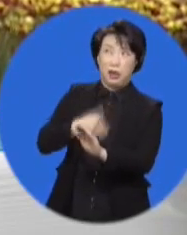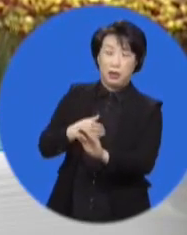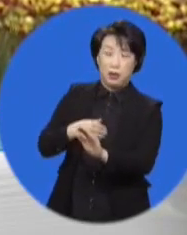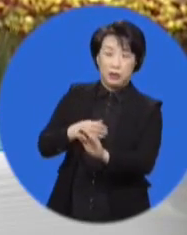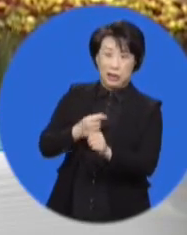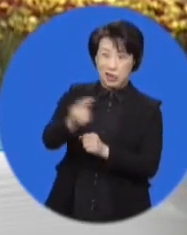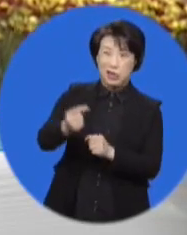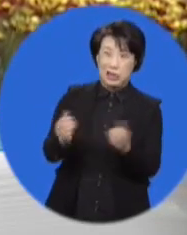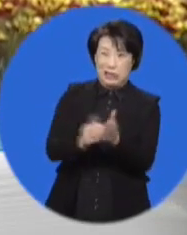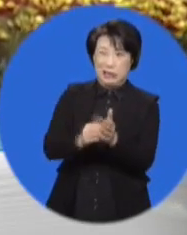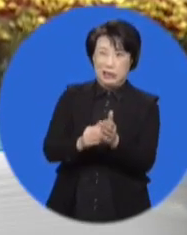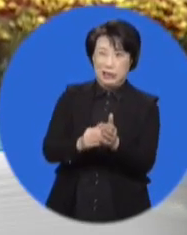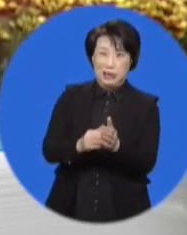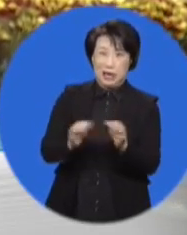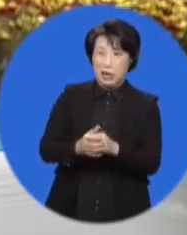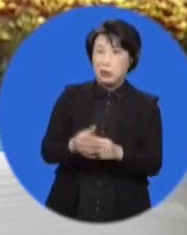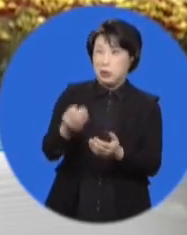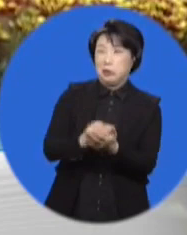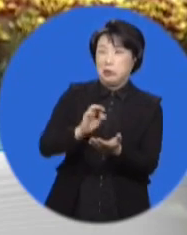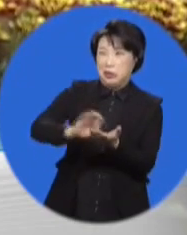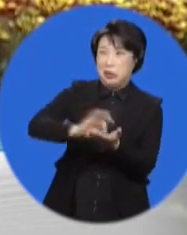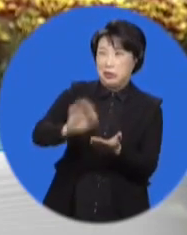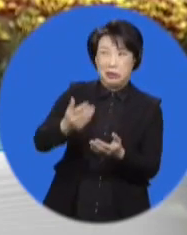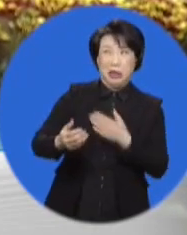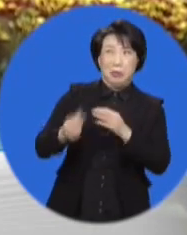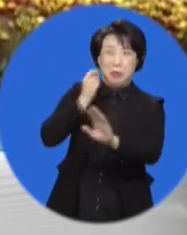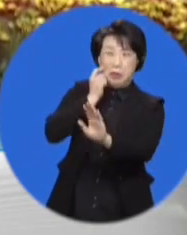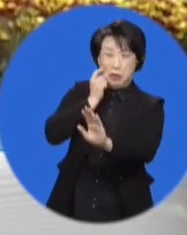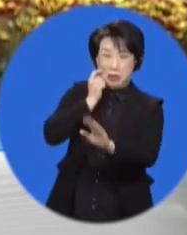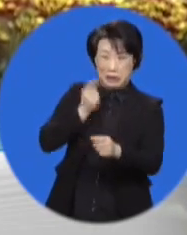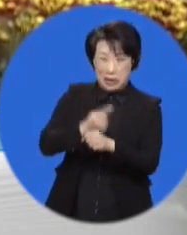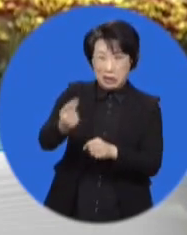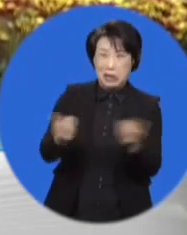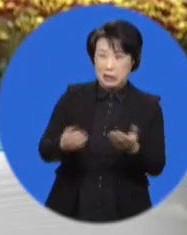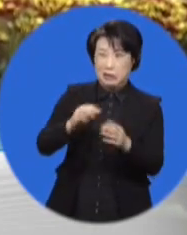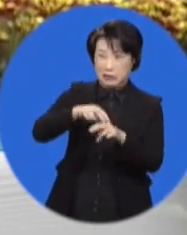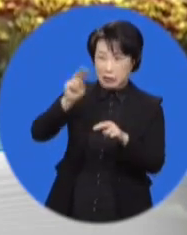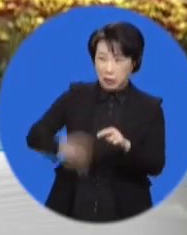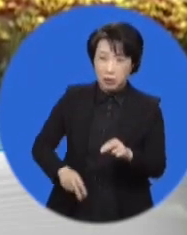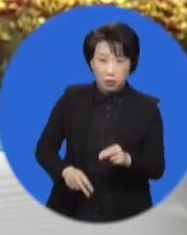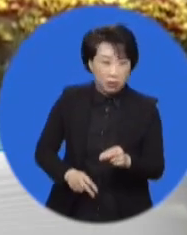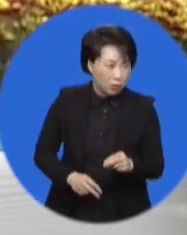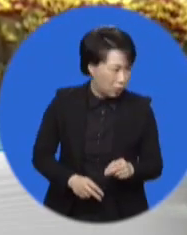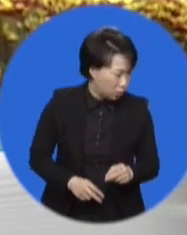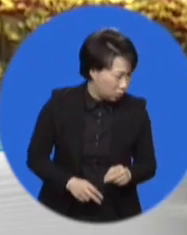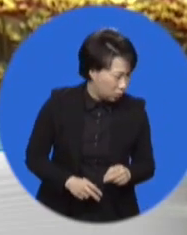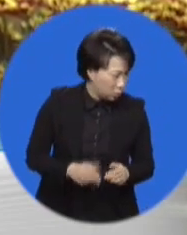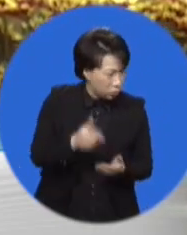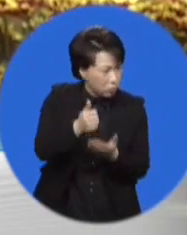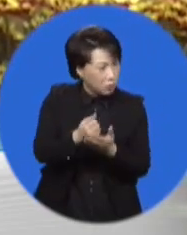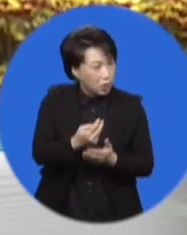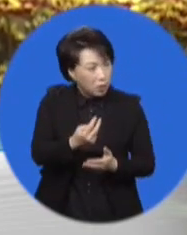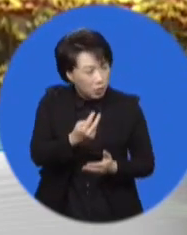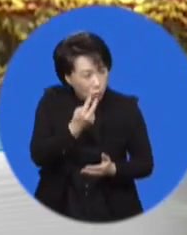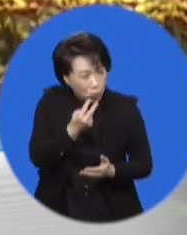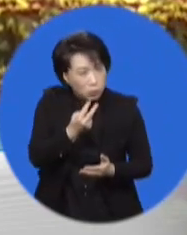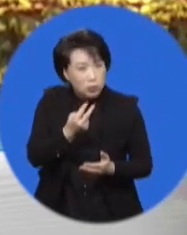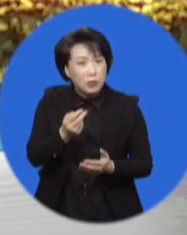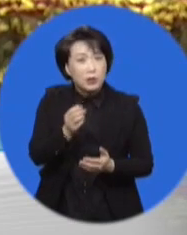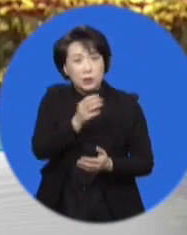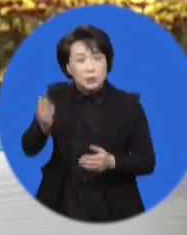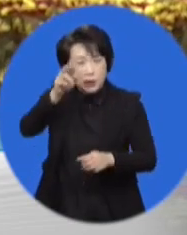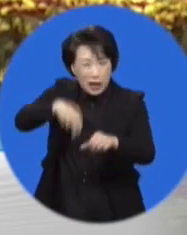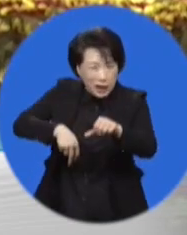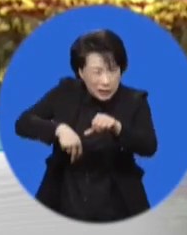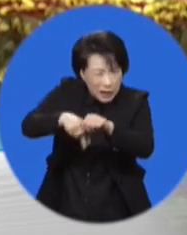내년부터 그만해야겠다 아, 돈 들어가서 못 하겠다 그만 내년부터 그만해야 되겠다. 주님은 목숨이 아주